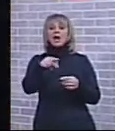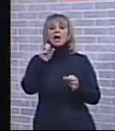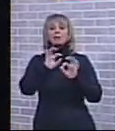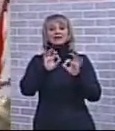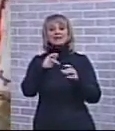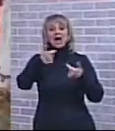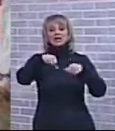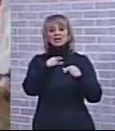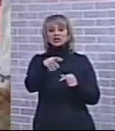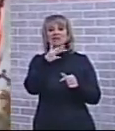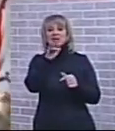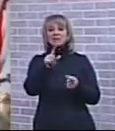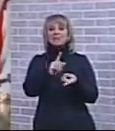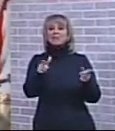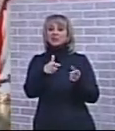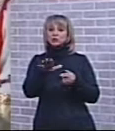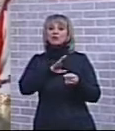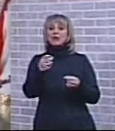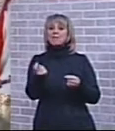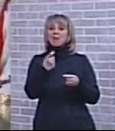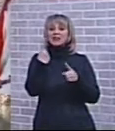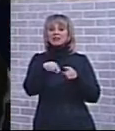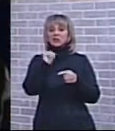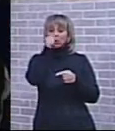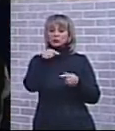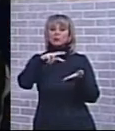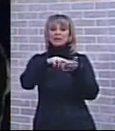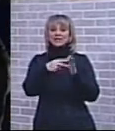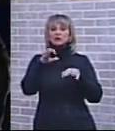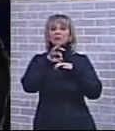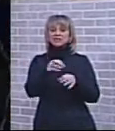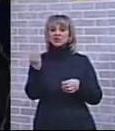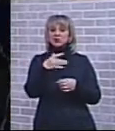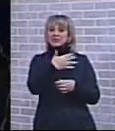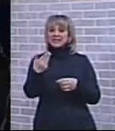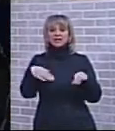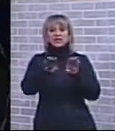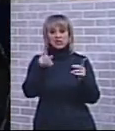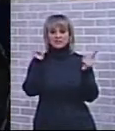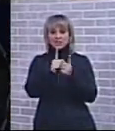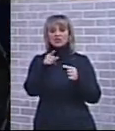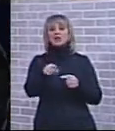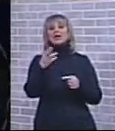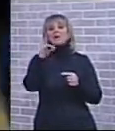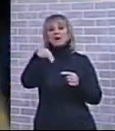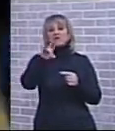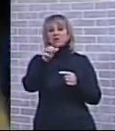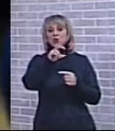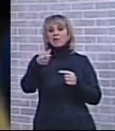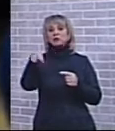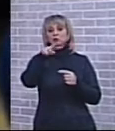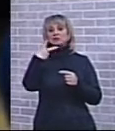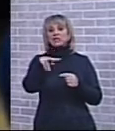поясняют организаторы, времени на подготовку было мало. Но в этом году они планируют провести еще несколько таких встреч. Инна Панфилова, Андрей